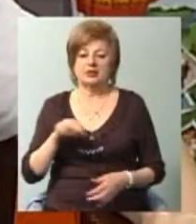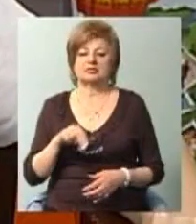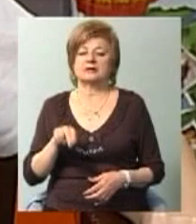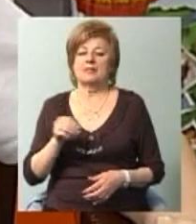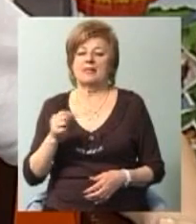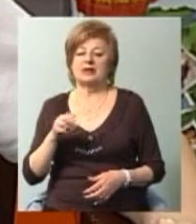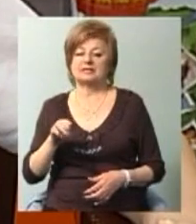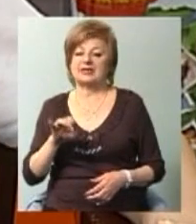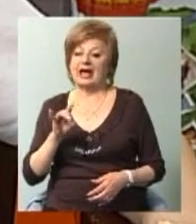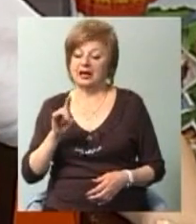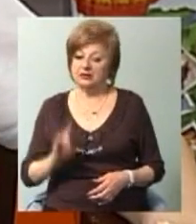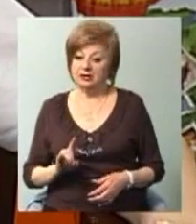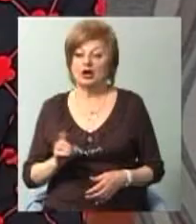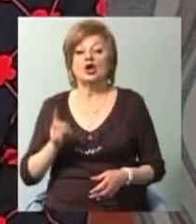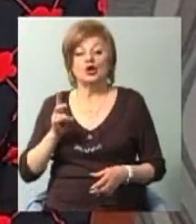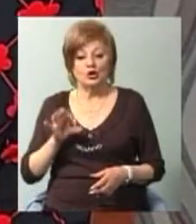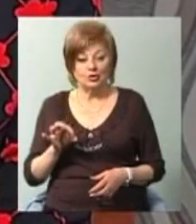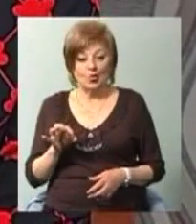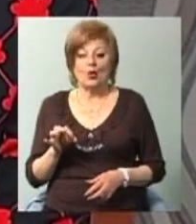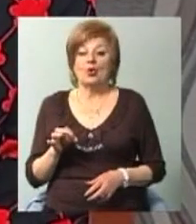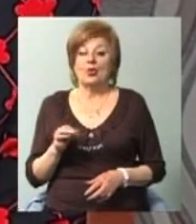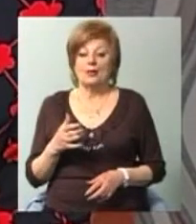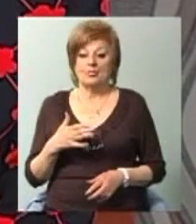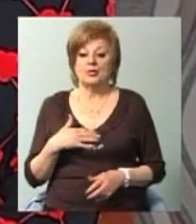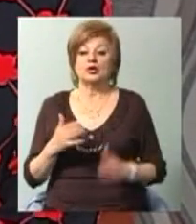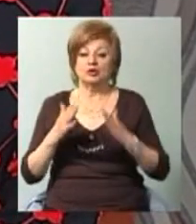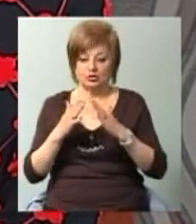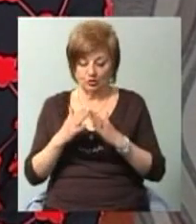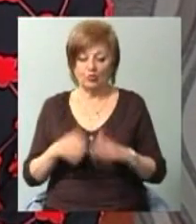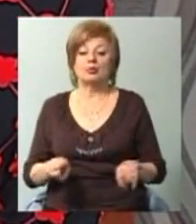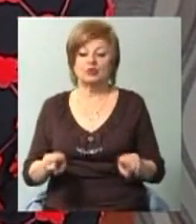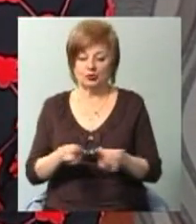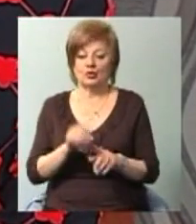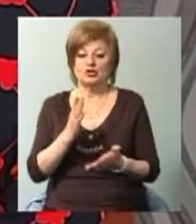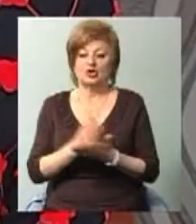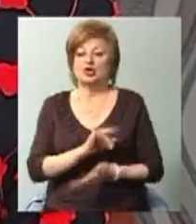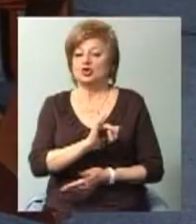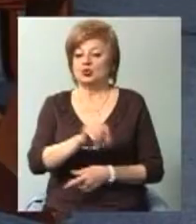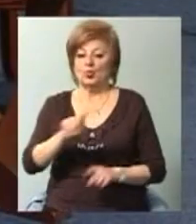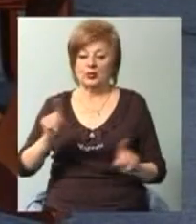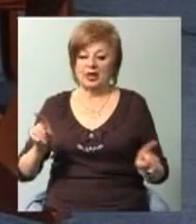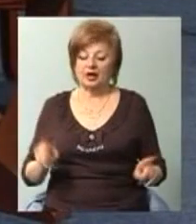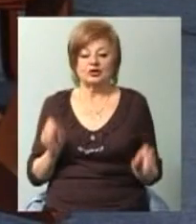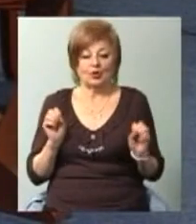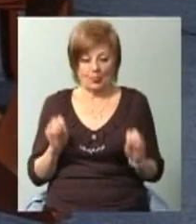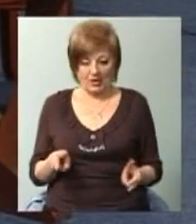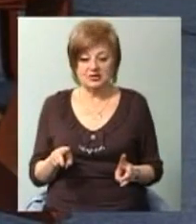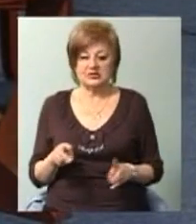львів. Так, але проте зараз люди тримають в себе і таких тварин, напевно, дуже небезпечних